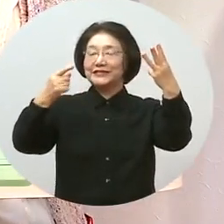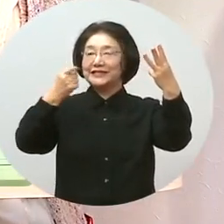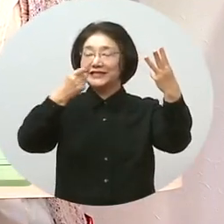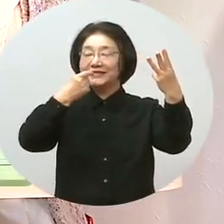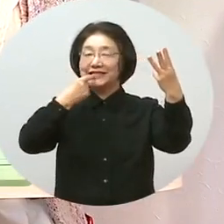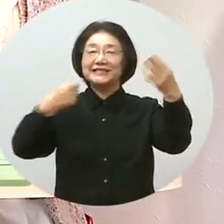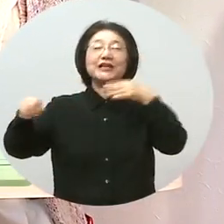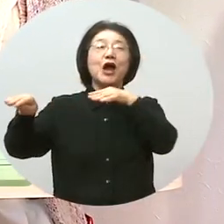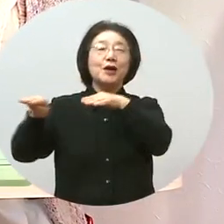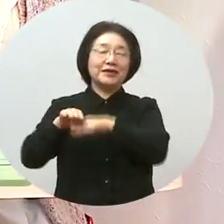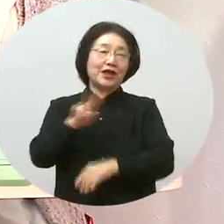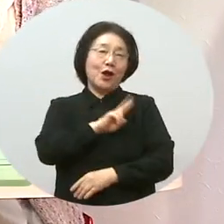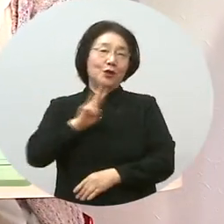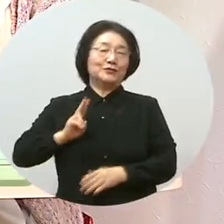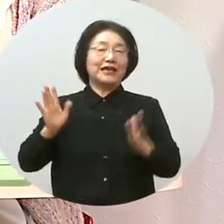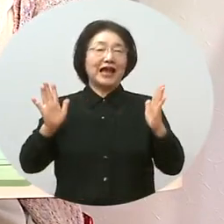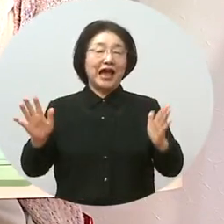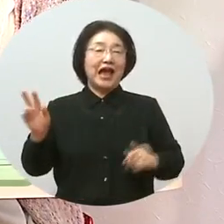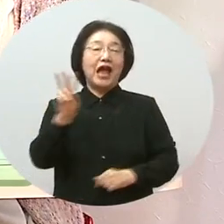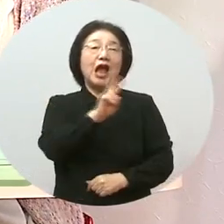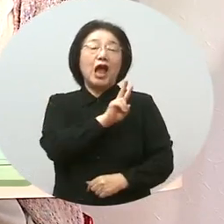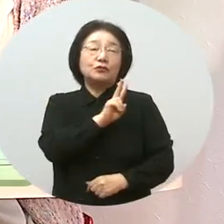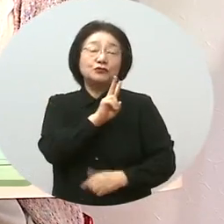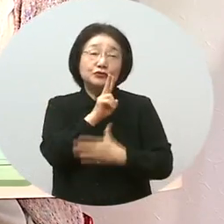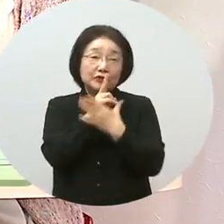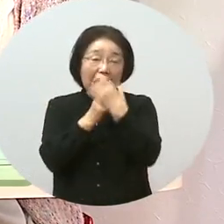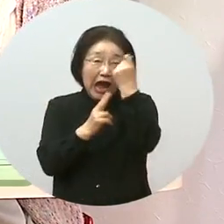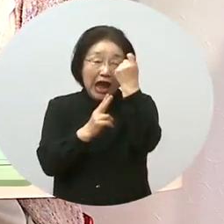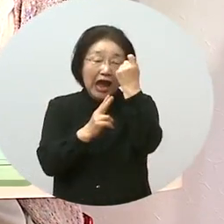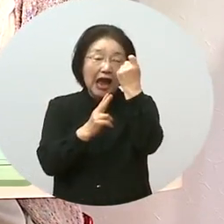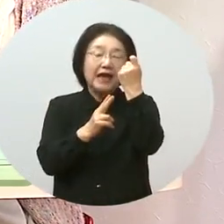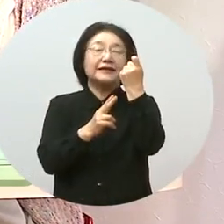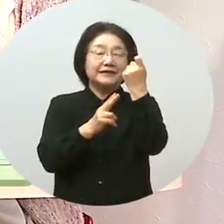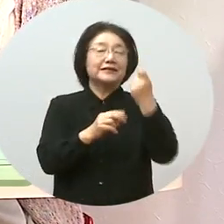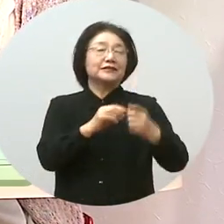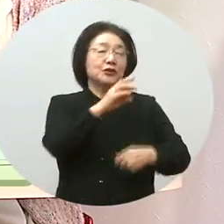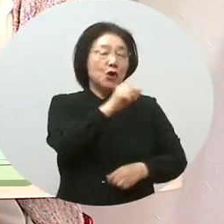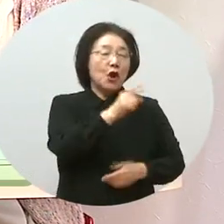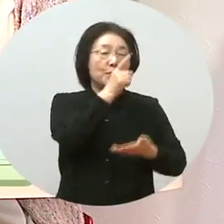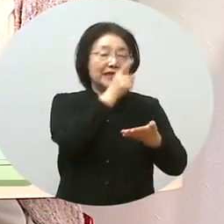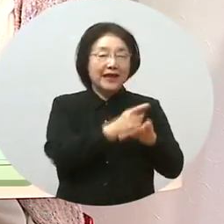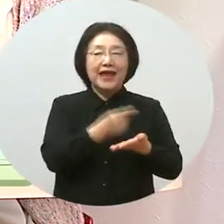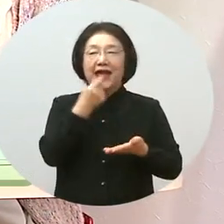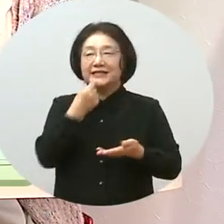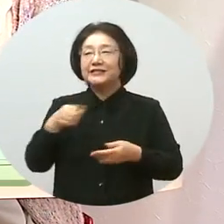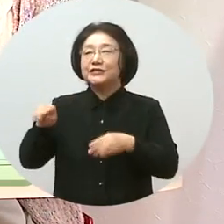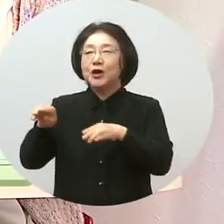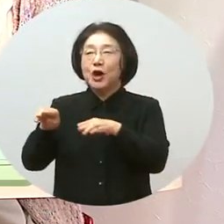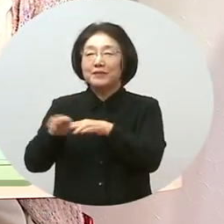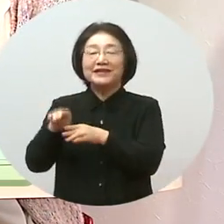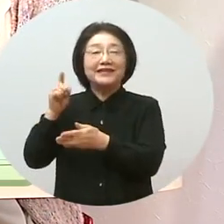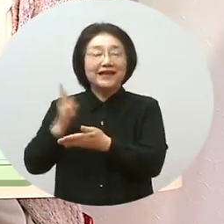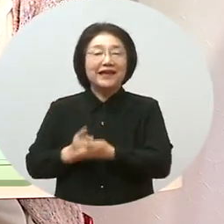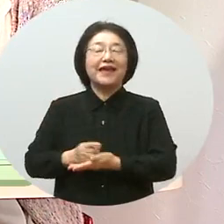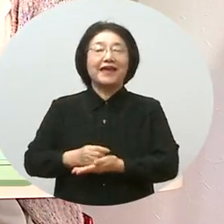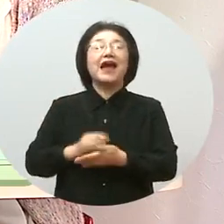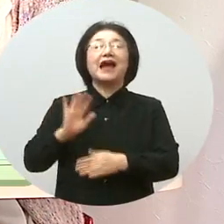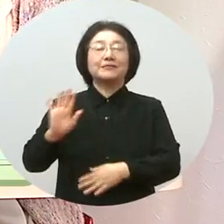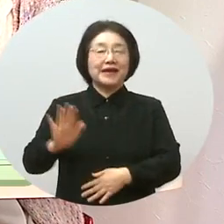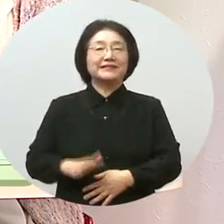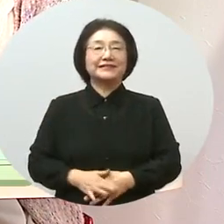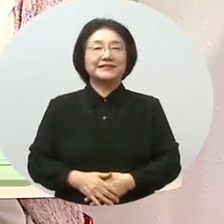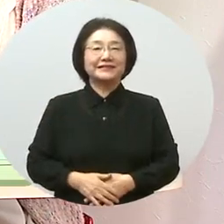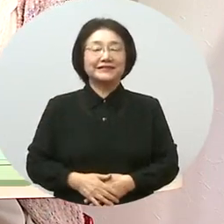曜日の2日間なんですが、両日開催されるイベントと、土曜日限定、日曜日限定のイベントがあります。は